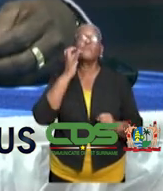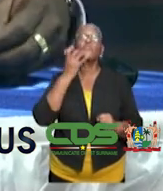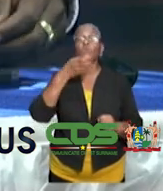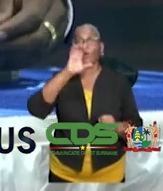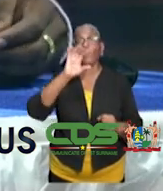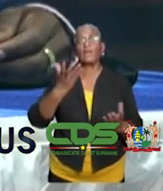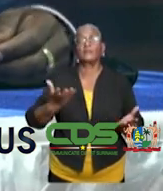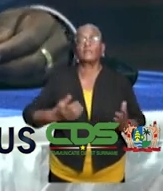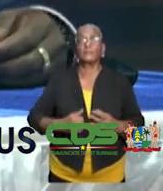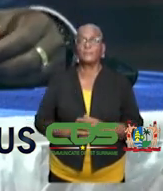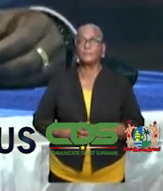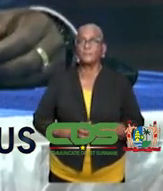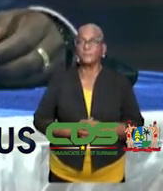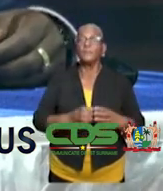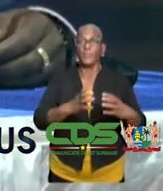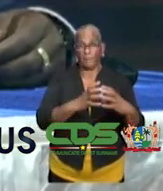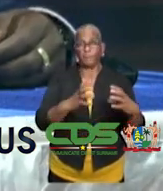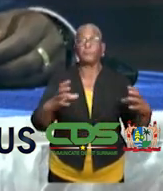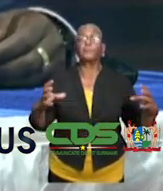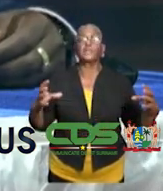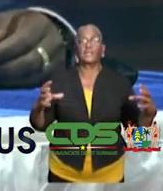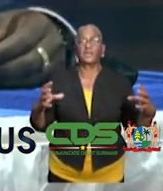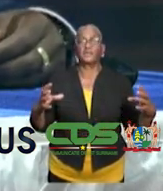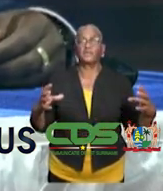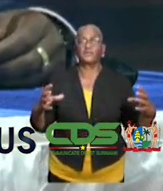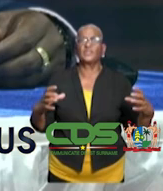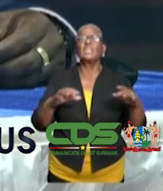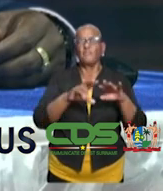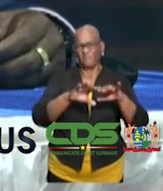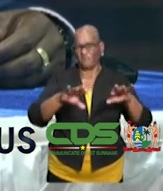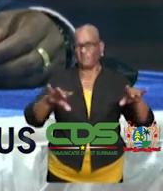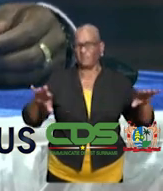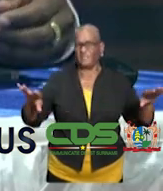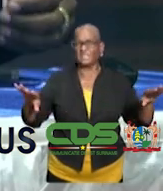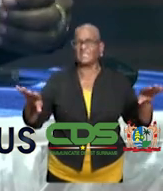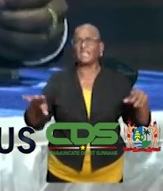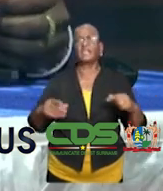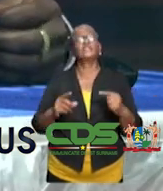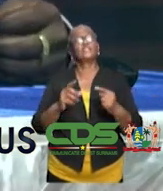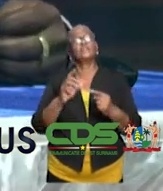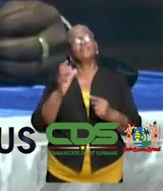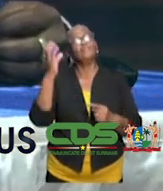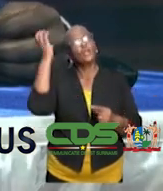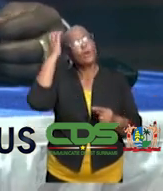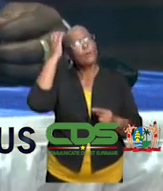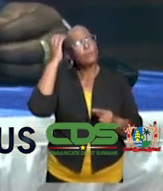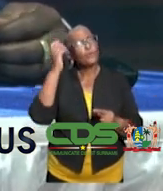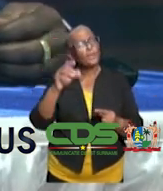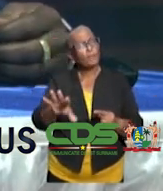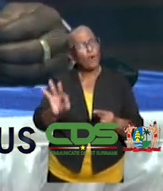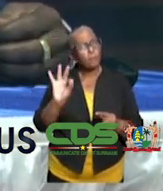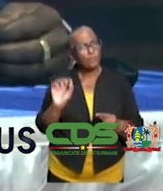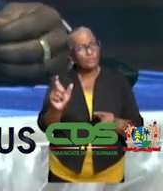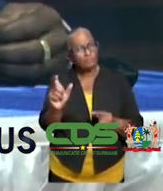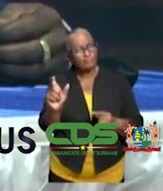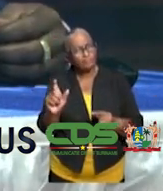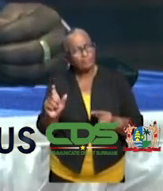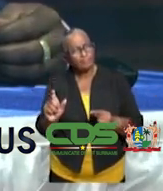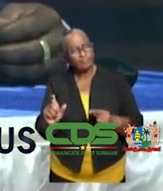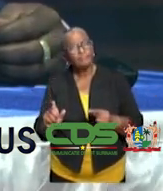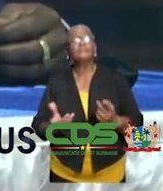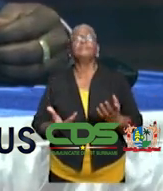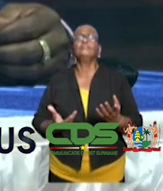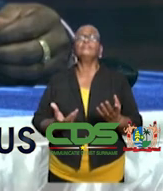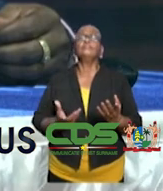drinkwatervoorziening. Het bedrijf heeft diverse scenario's uitgewerkt voor het aanpassen van de tarieven.